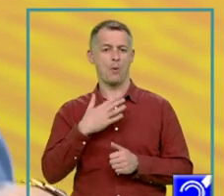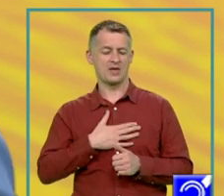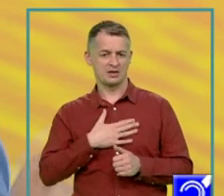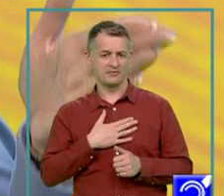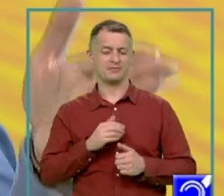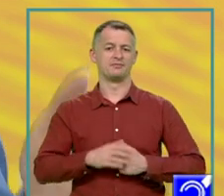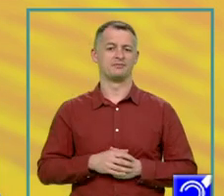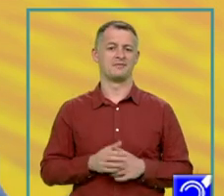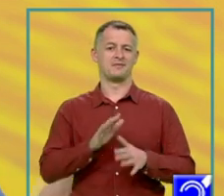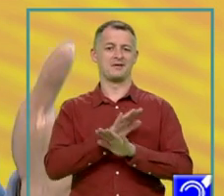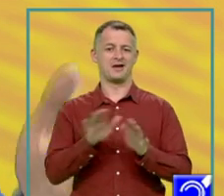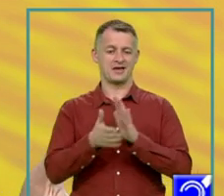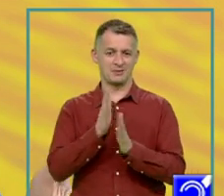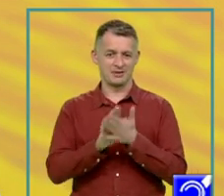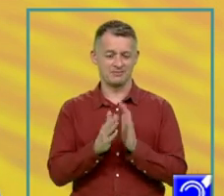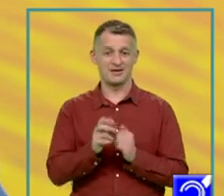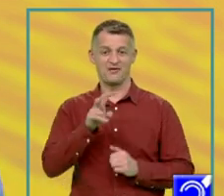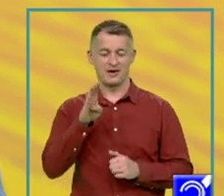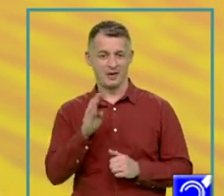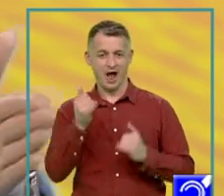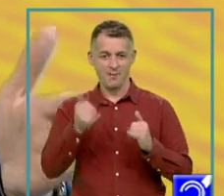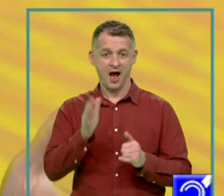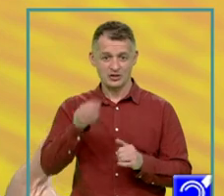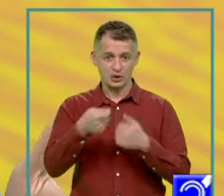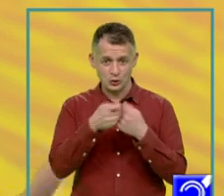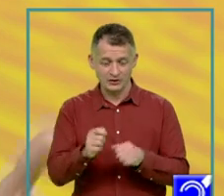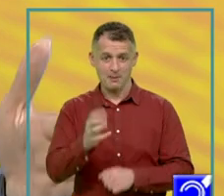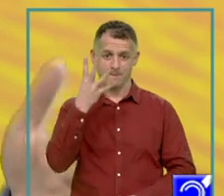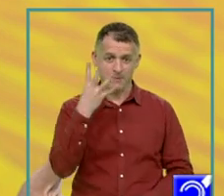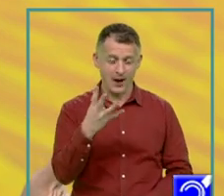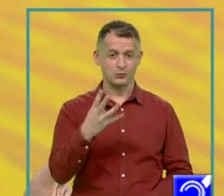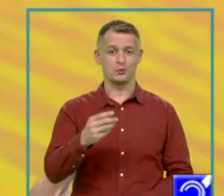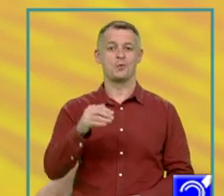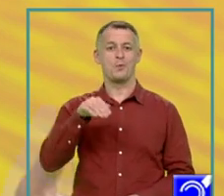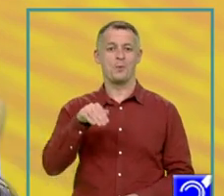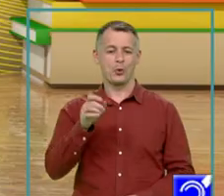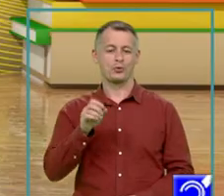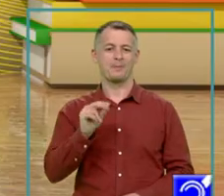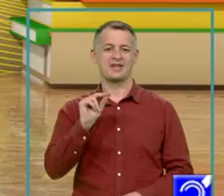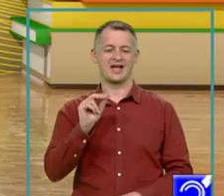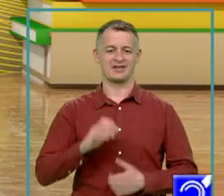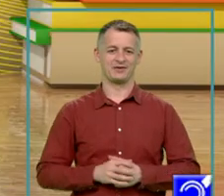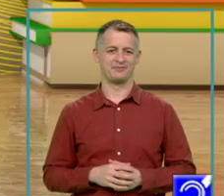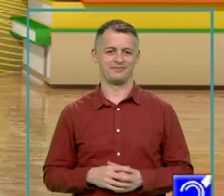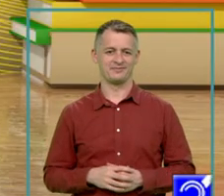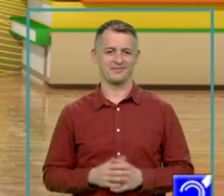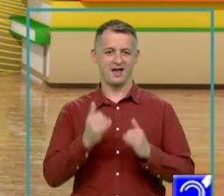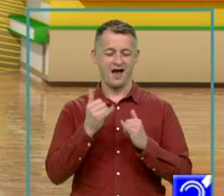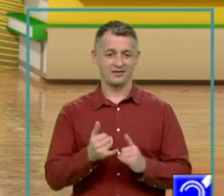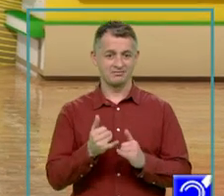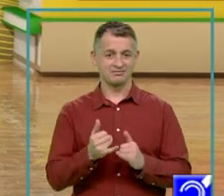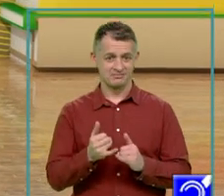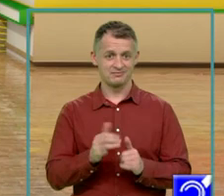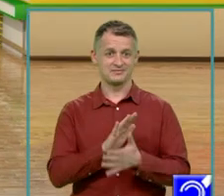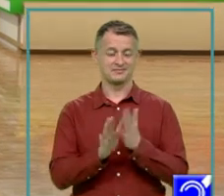Gata ați terminat la verb aveți toate cele patru moduri indicativ a atât pentru astăzi Vă